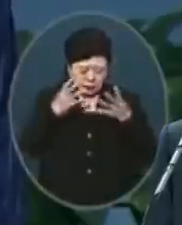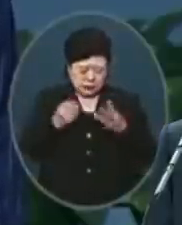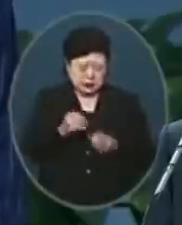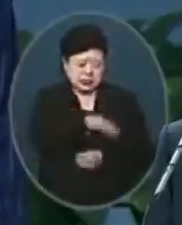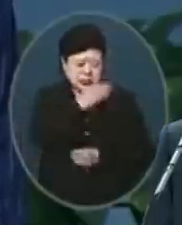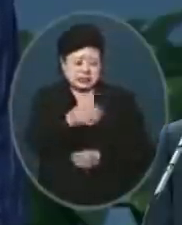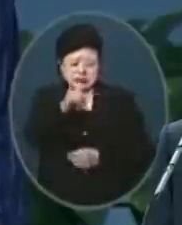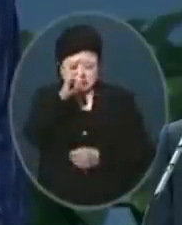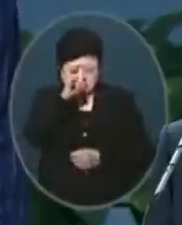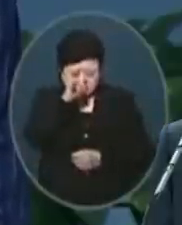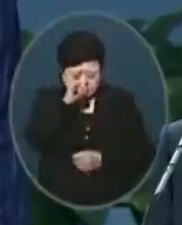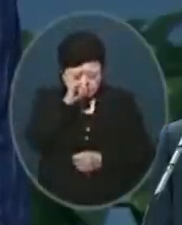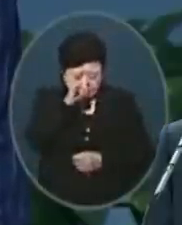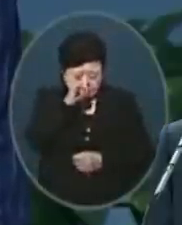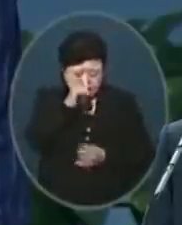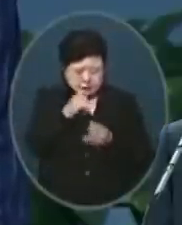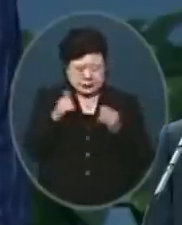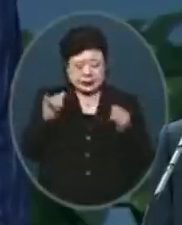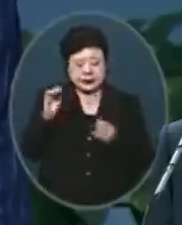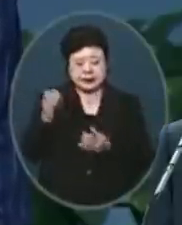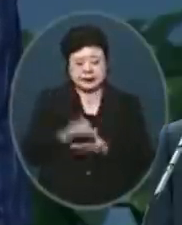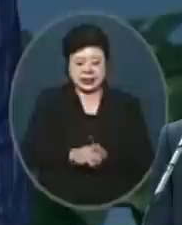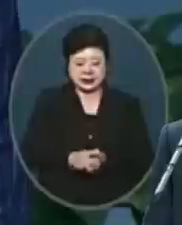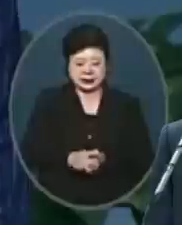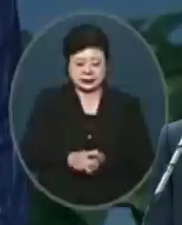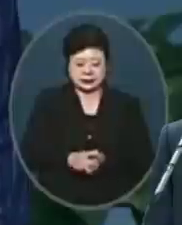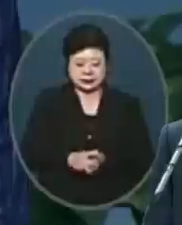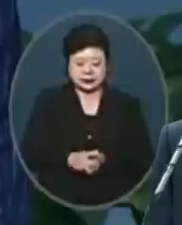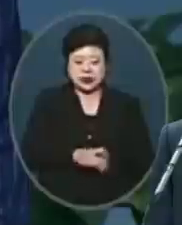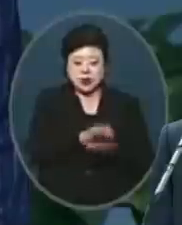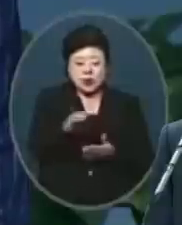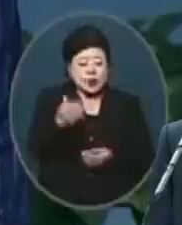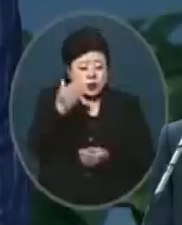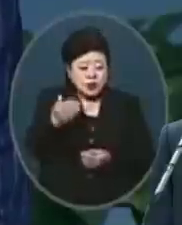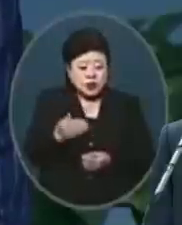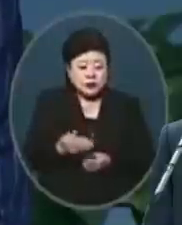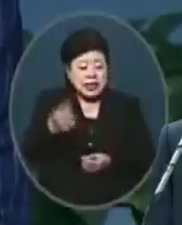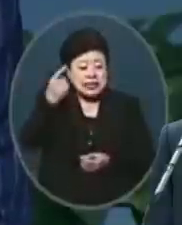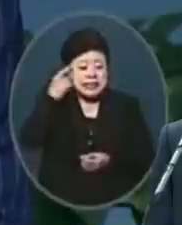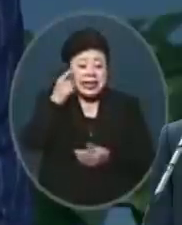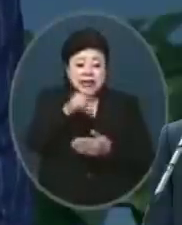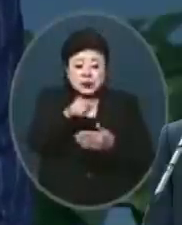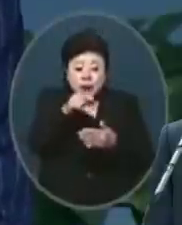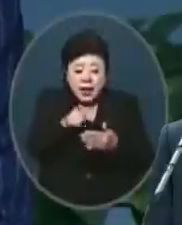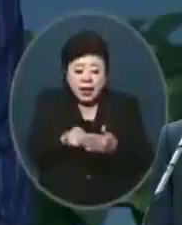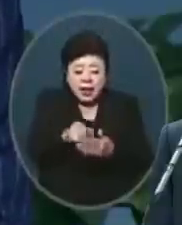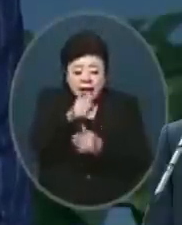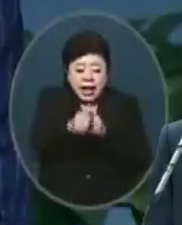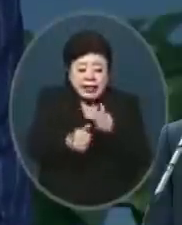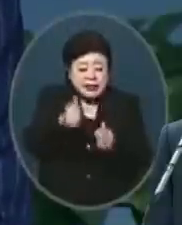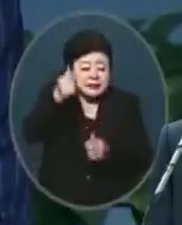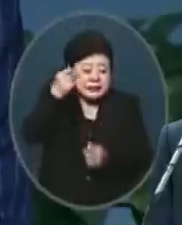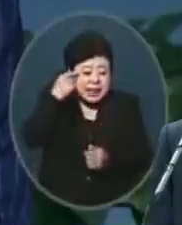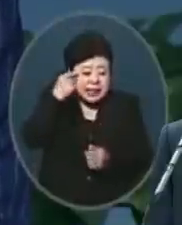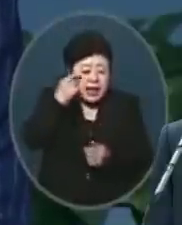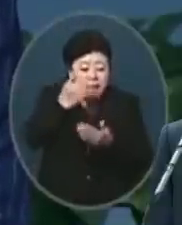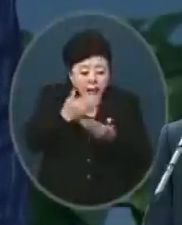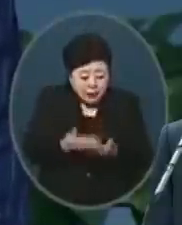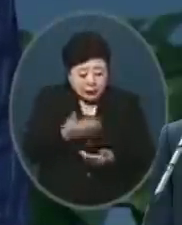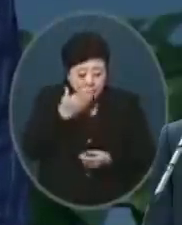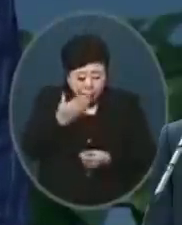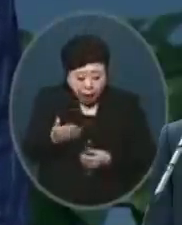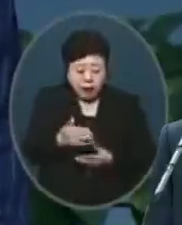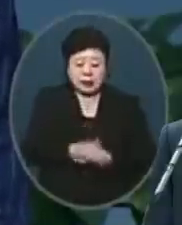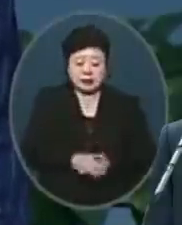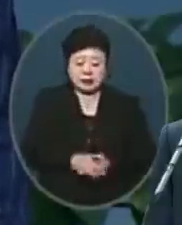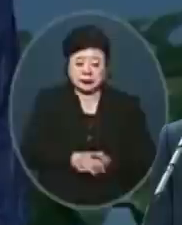능력이 있는 사람이 되는 것은 여러분의 생각 속에 하나님의 생각을 받아들일 수 있기 때문인